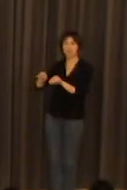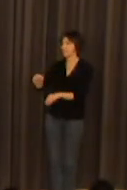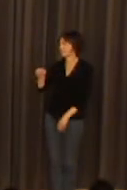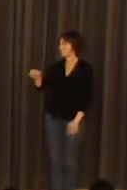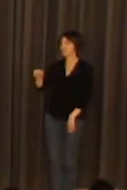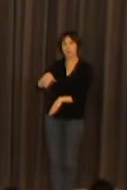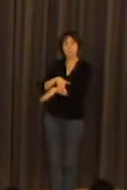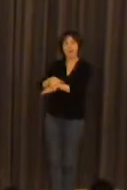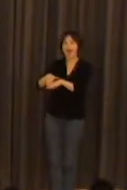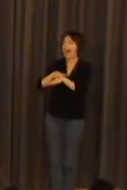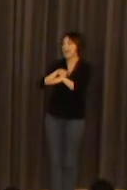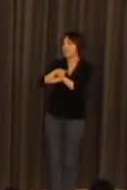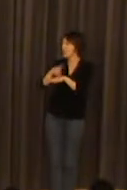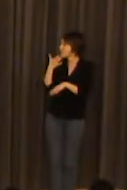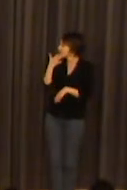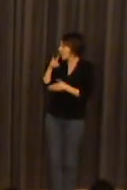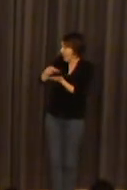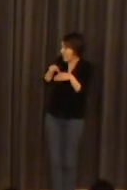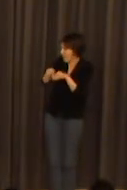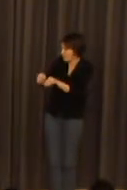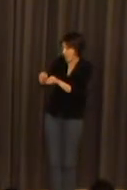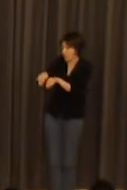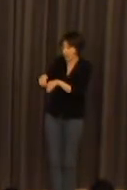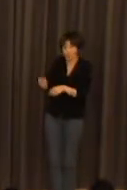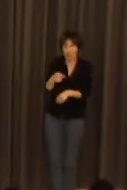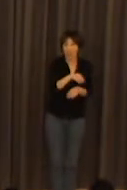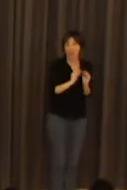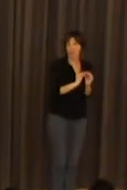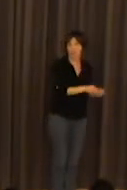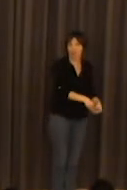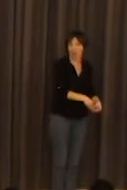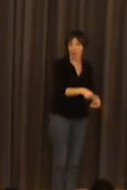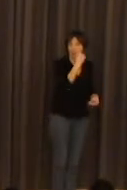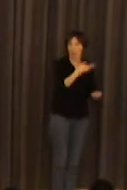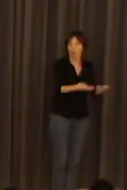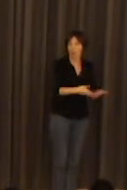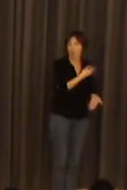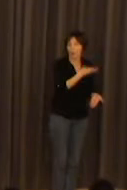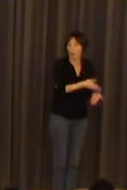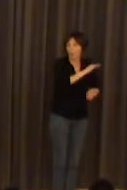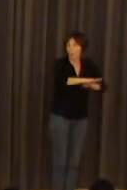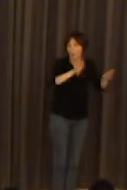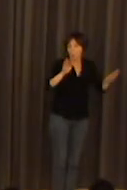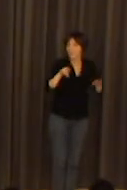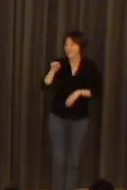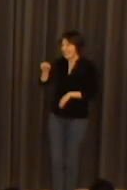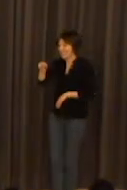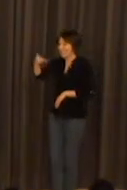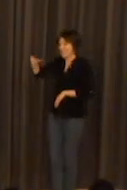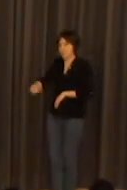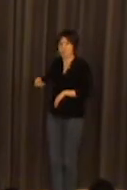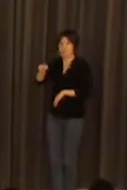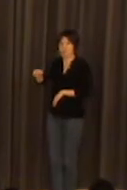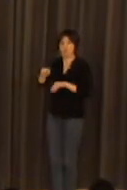llengües es converteixen en artificials. Per tant, les llengües s'han d'utilitzar. Les llengües, l'ús és el més